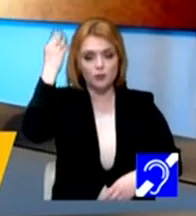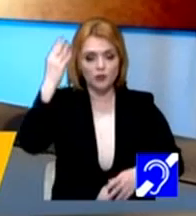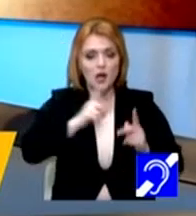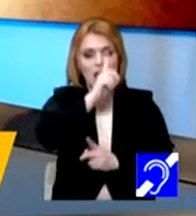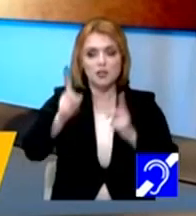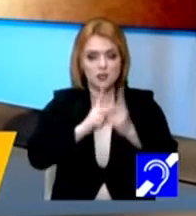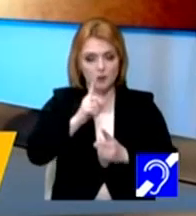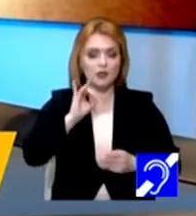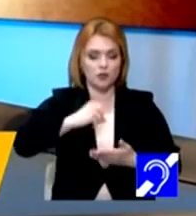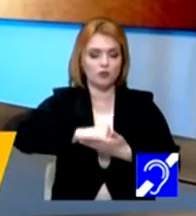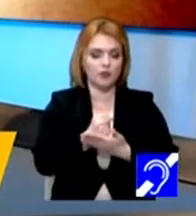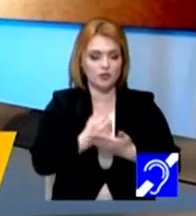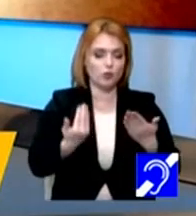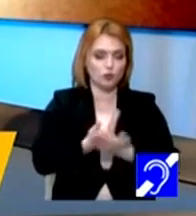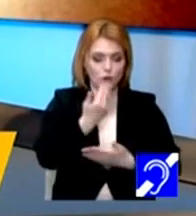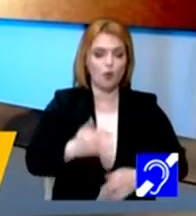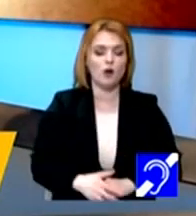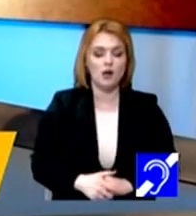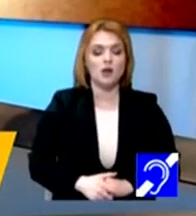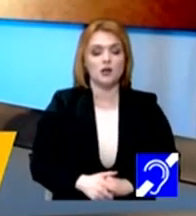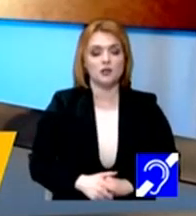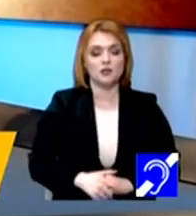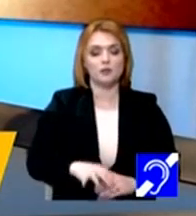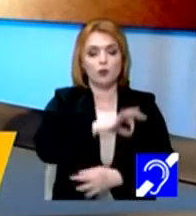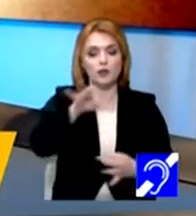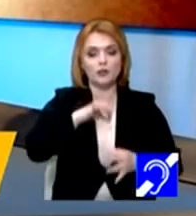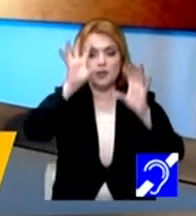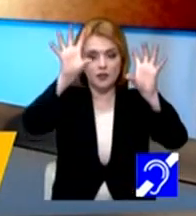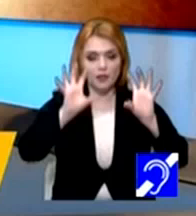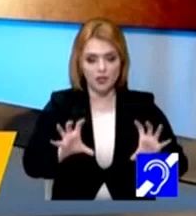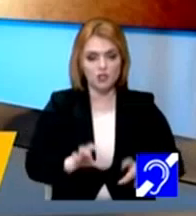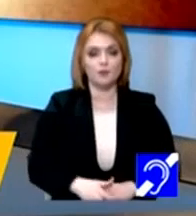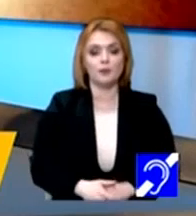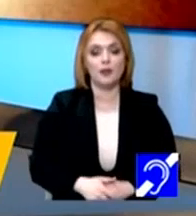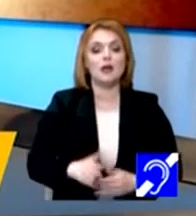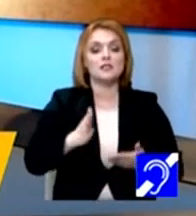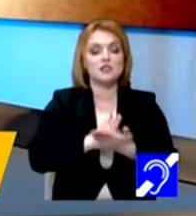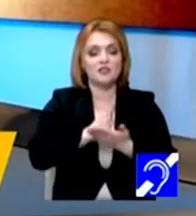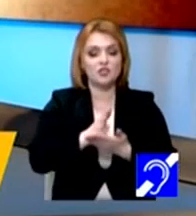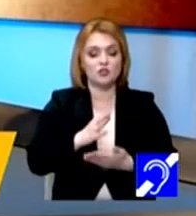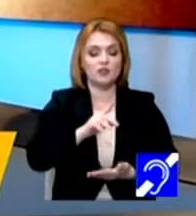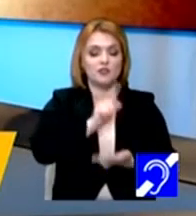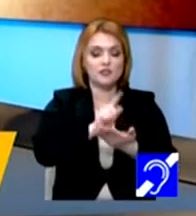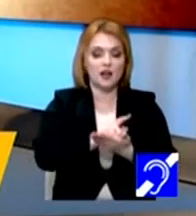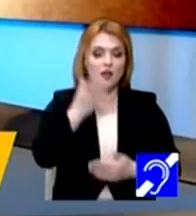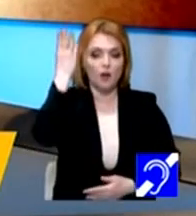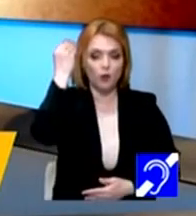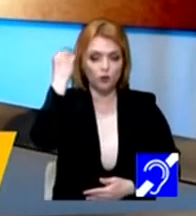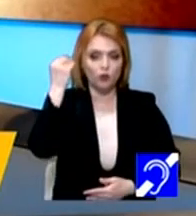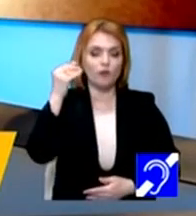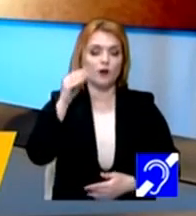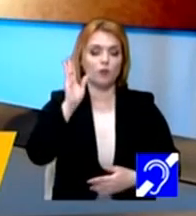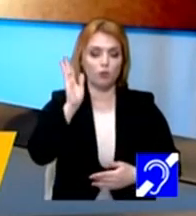ratificat un acord care va permite Serviciului Fiscal de Stat schimbul automat de informații privind conturile financiare la